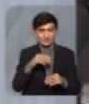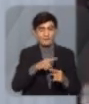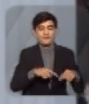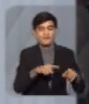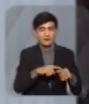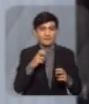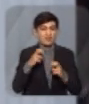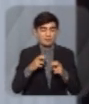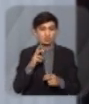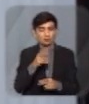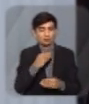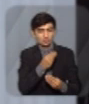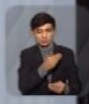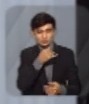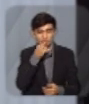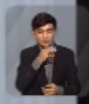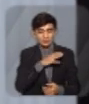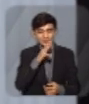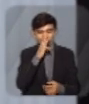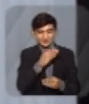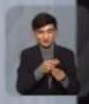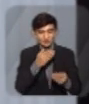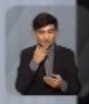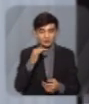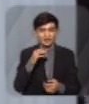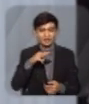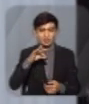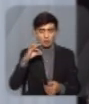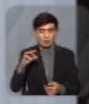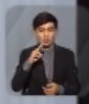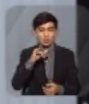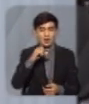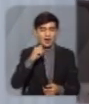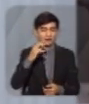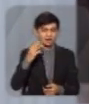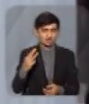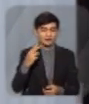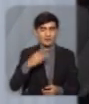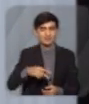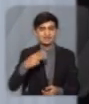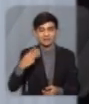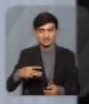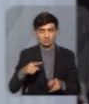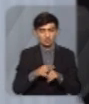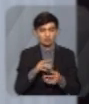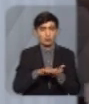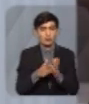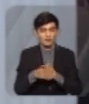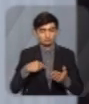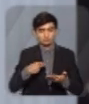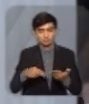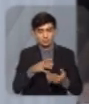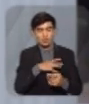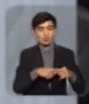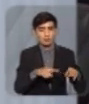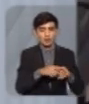Мы сейчас выяснили, что строители не могут получить зарплату с компанией ТО «Хуаныш-2030», которая заключила с нами договор. Эта